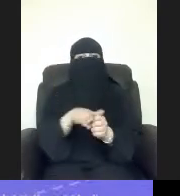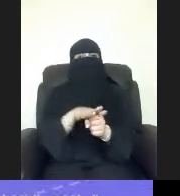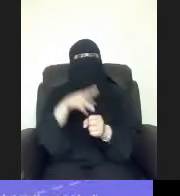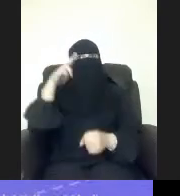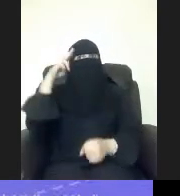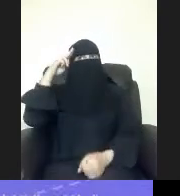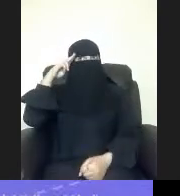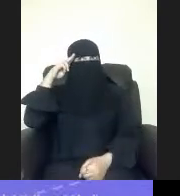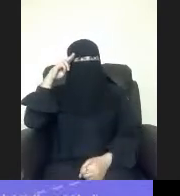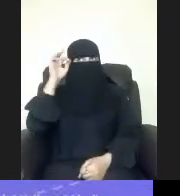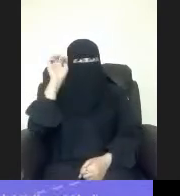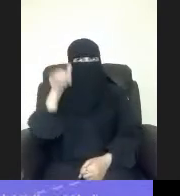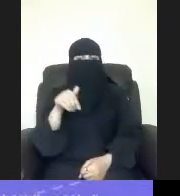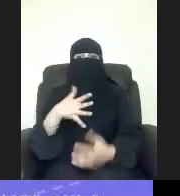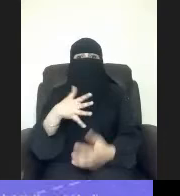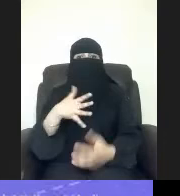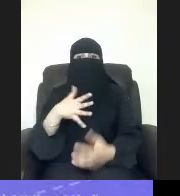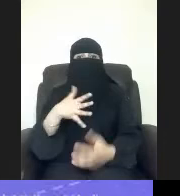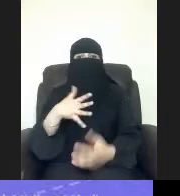من